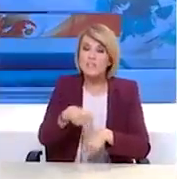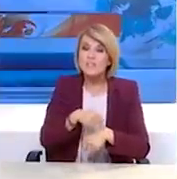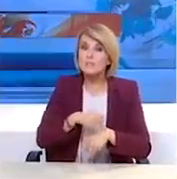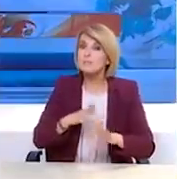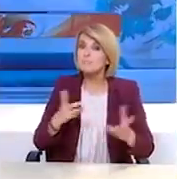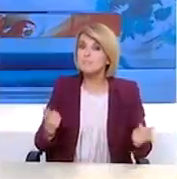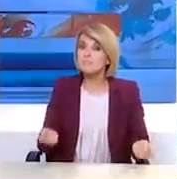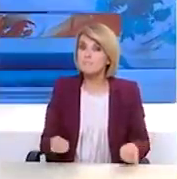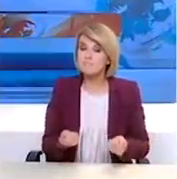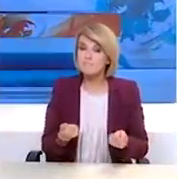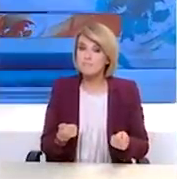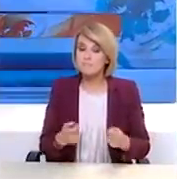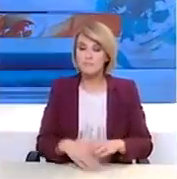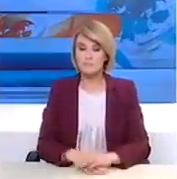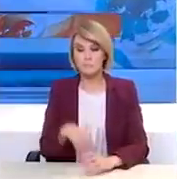υπερήφανοι?